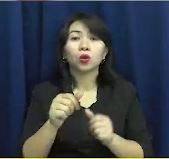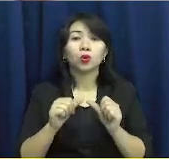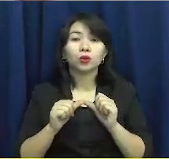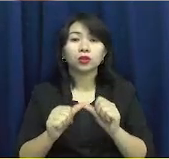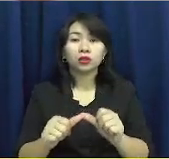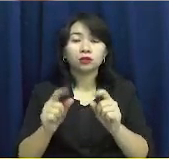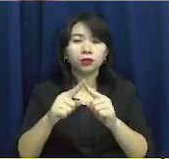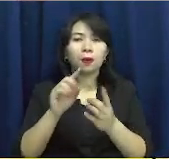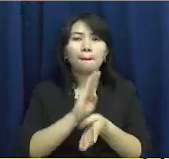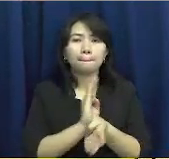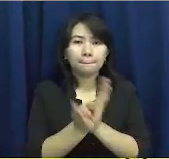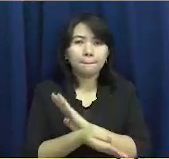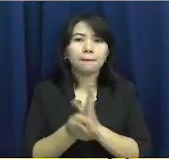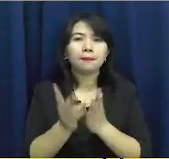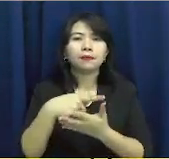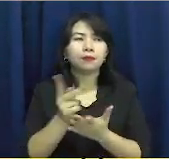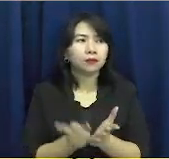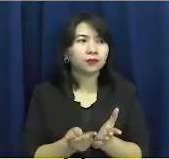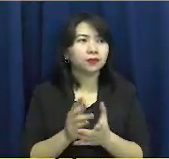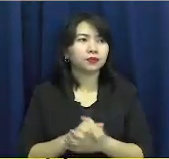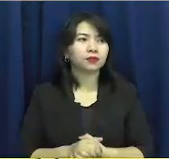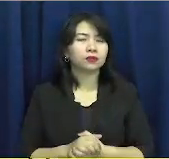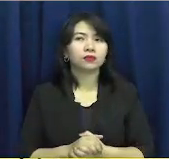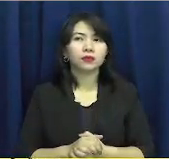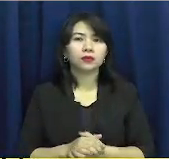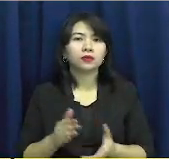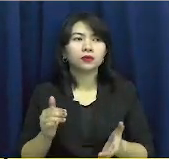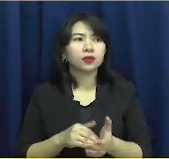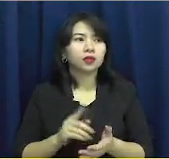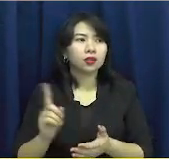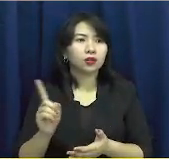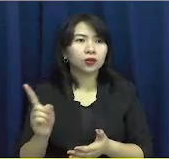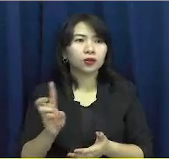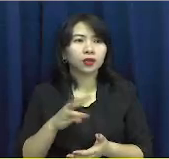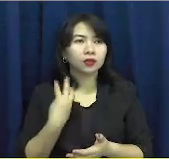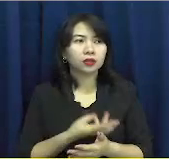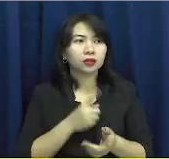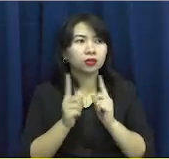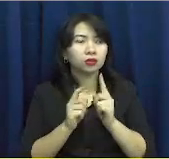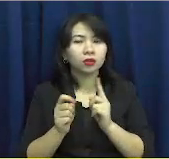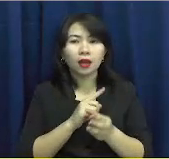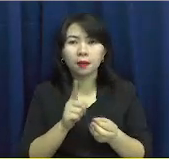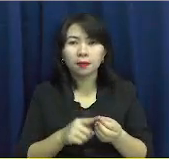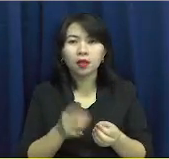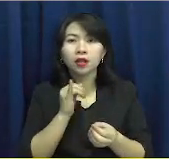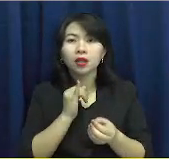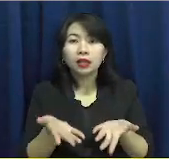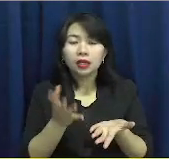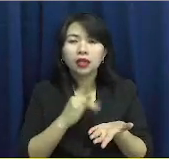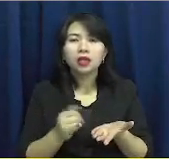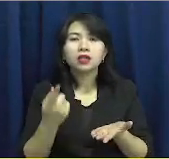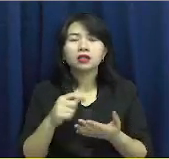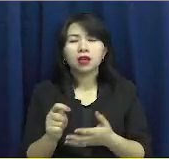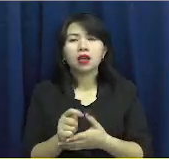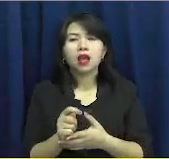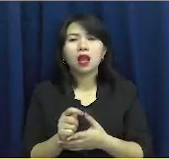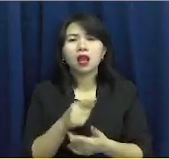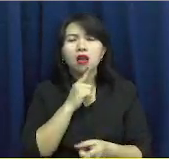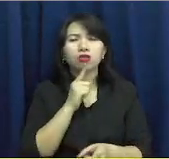lagi. Sir Jao. Ang pinag-uusapan kasi Sir Maki dito is the genuity. Nakuha niya,